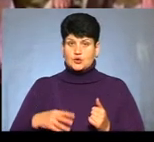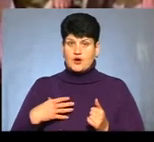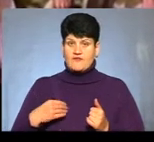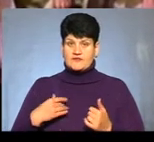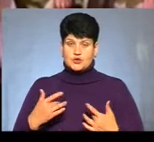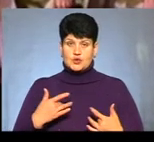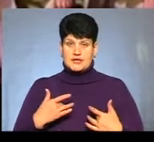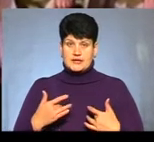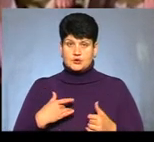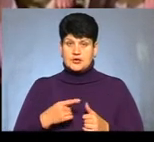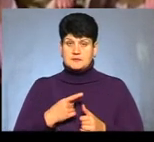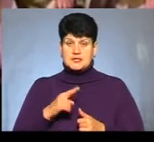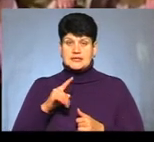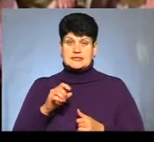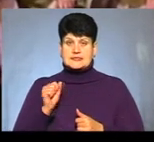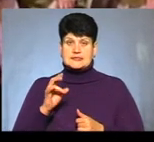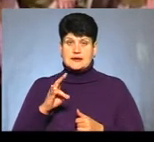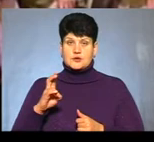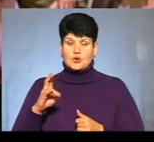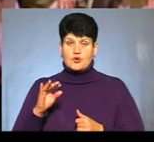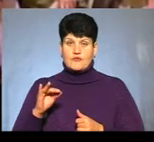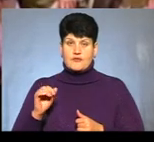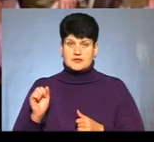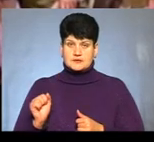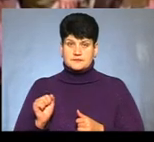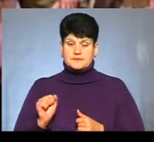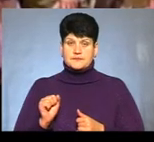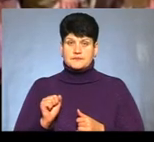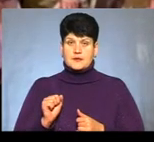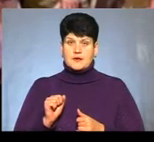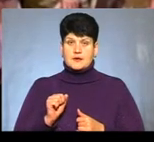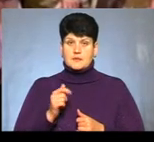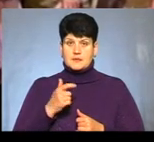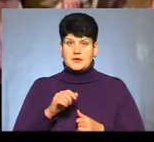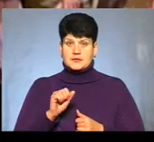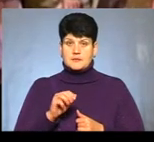сьогоднішній директор Львівського театру імені Заньковецької, пан Андрій Мацак?